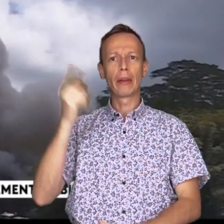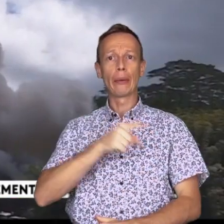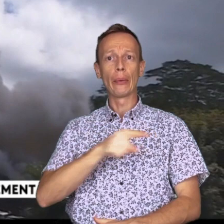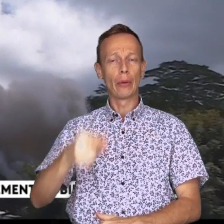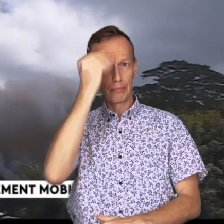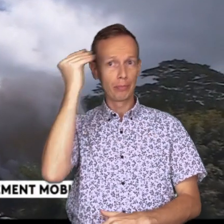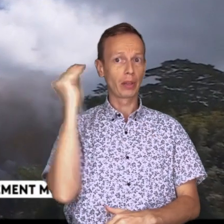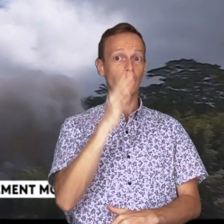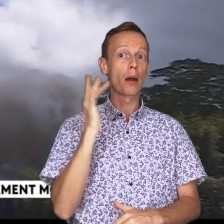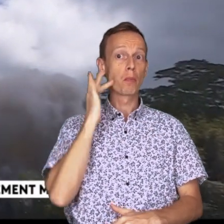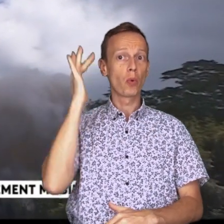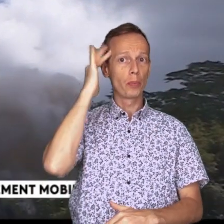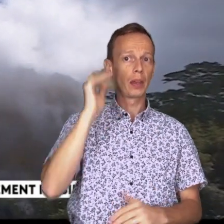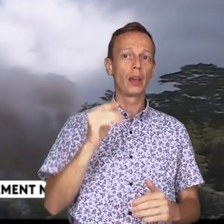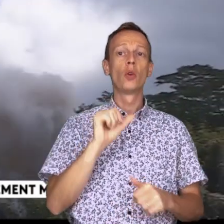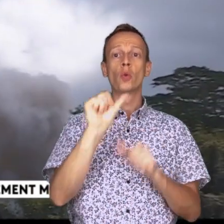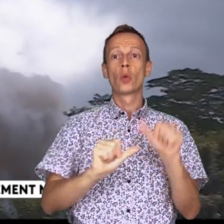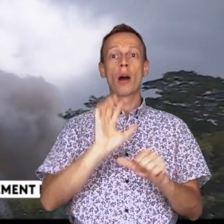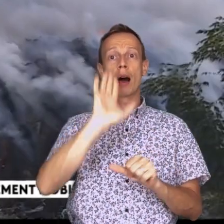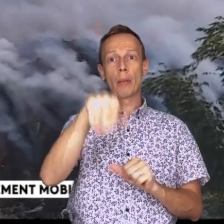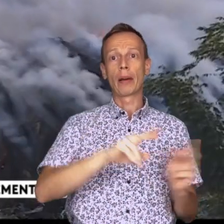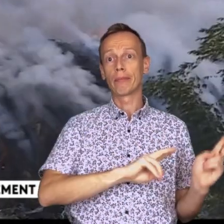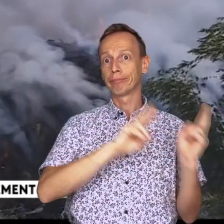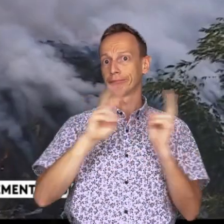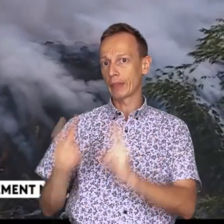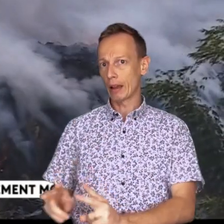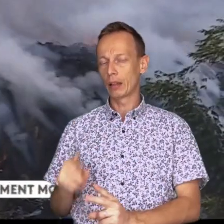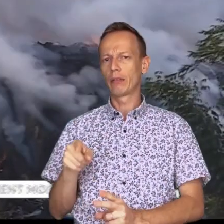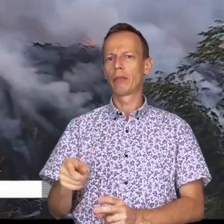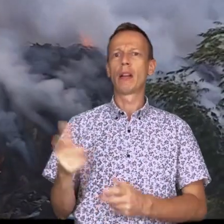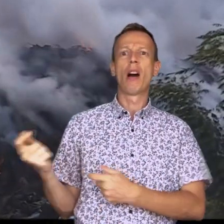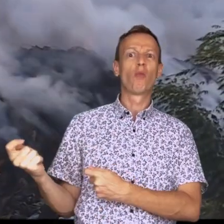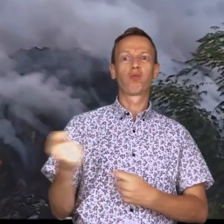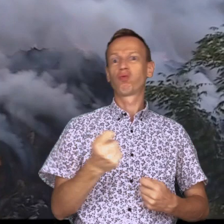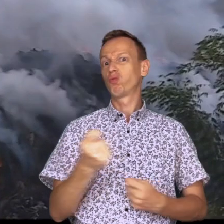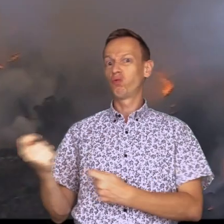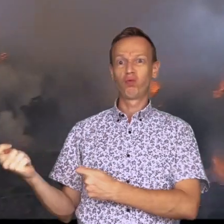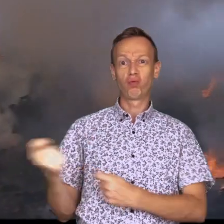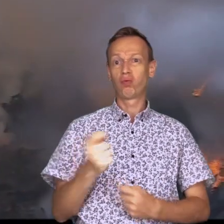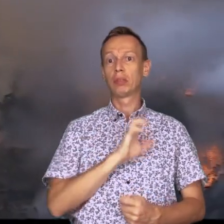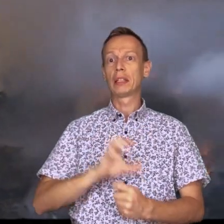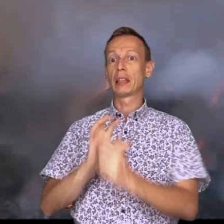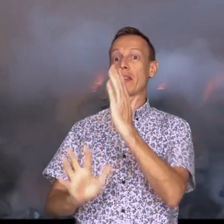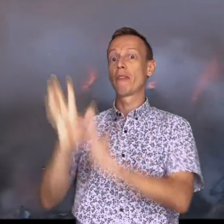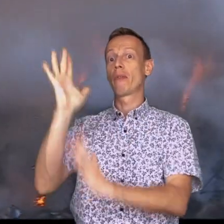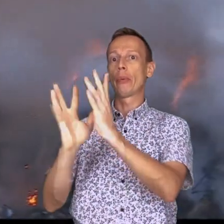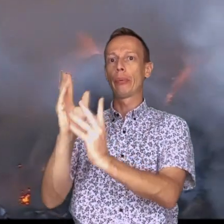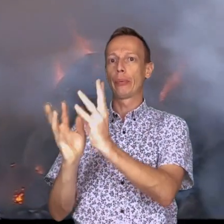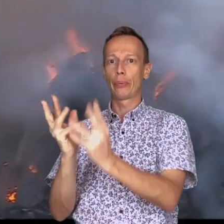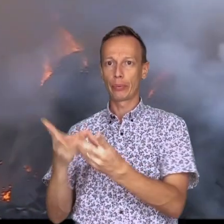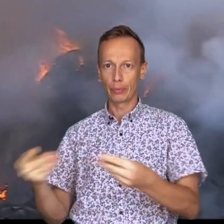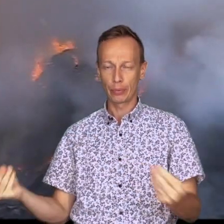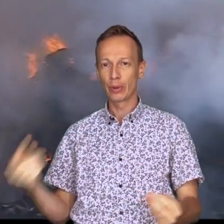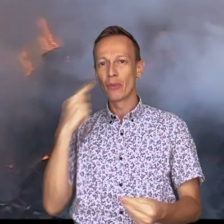nauséabondes de plastique brûlé, ils ont alerté les pompiers qui sont intervenus 1 heure plus tard. Les pompiers qui tentent de maîtriser le